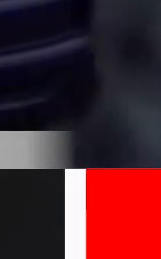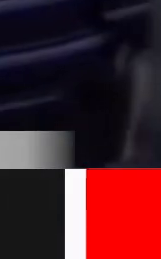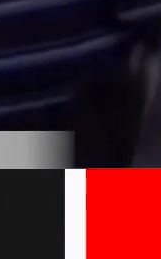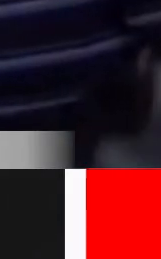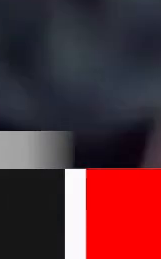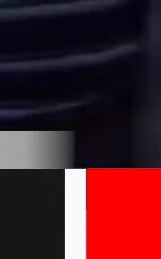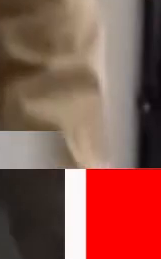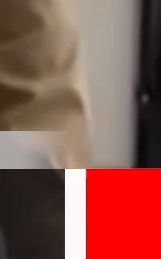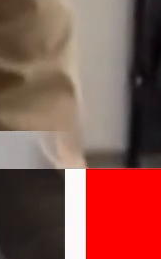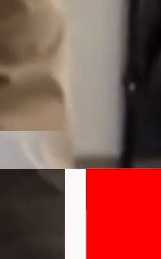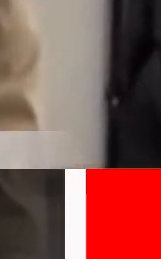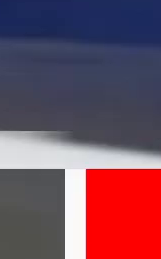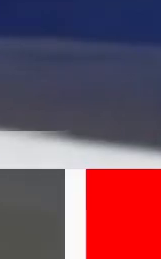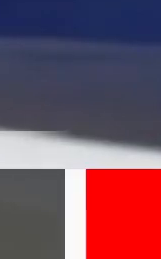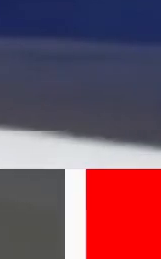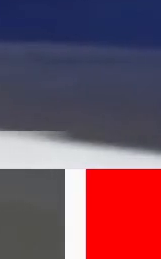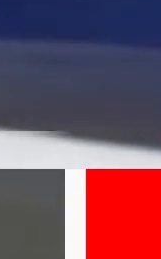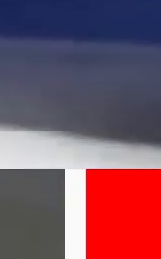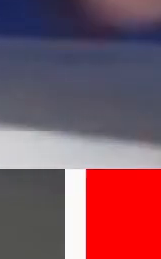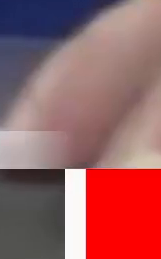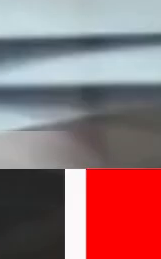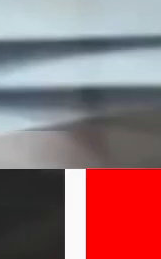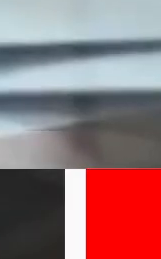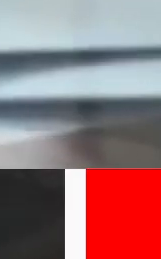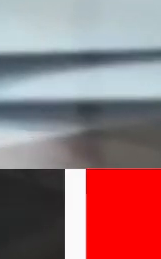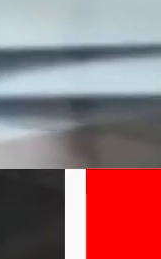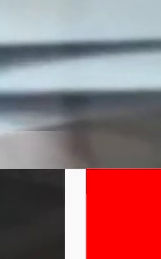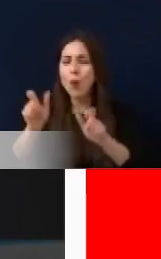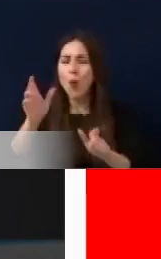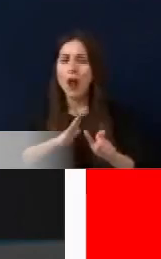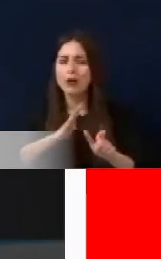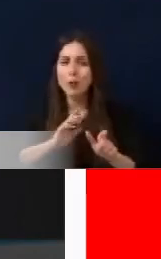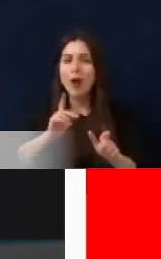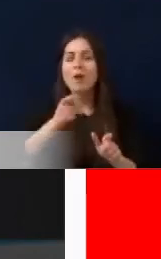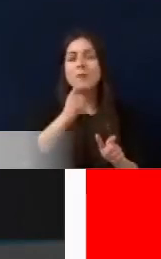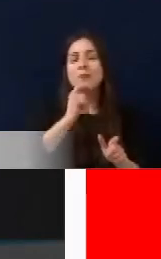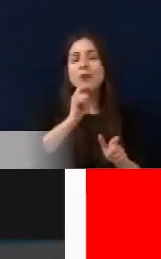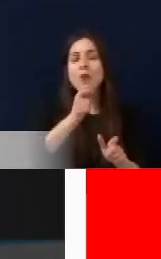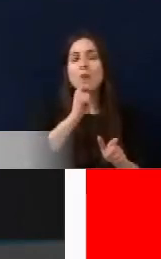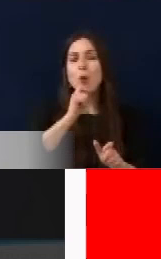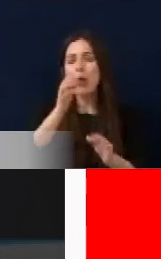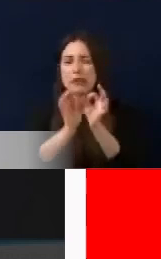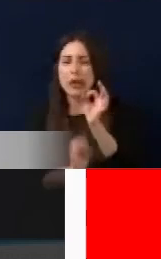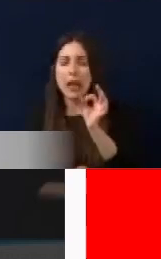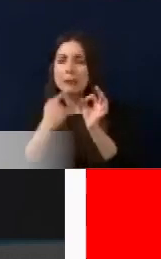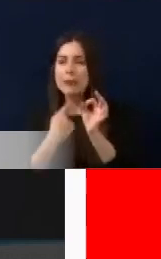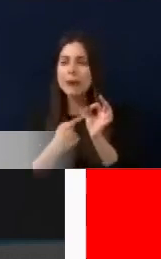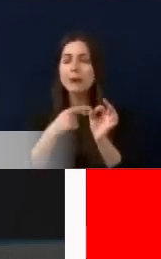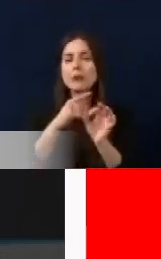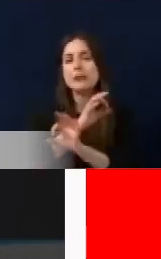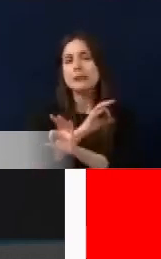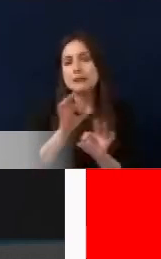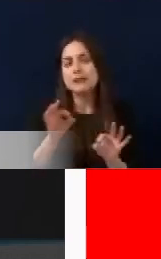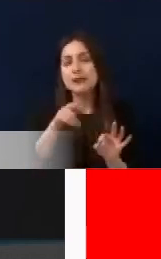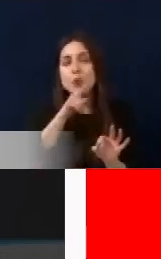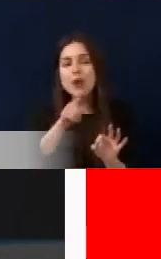Θα επαναλάβω, κόντρα στις προβλέψεις και στις εκτιμήσεις πολλών πολιτικών αλλητών, οι οποίοι τακτικά ισχυριζόντουσαν ότι θα μπούμε στον πειρασμό να